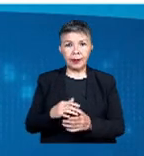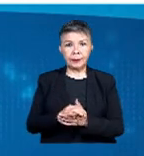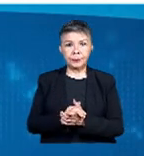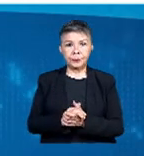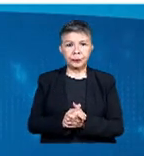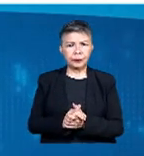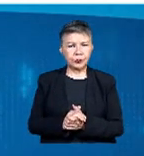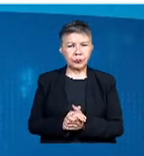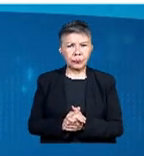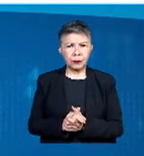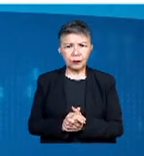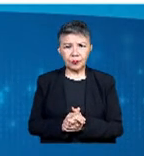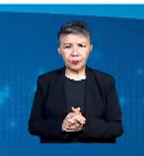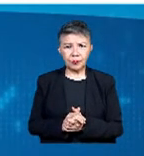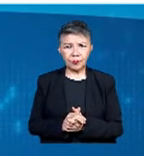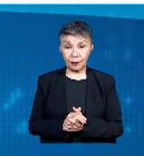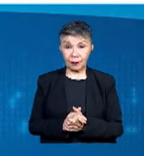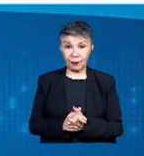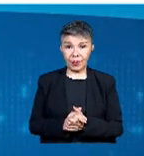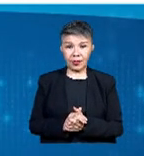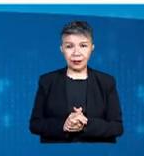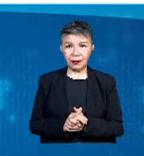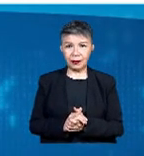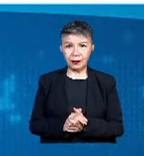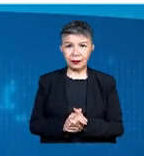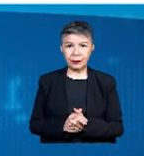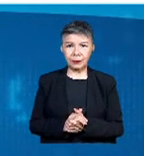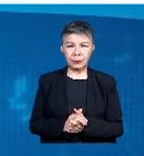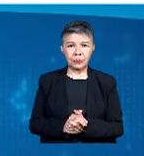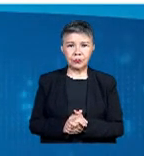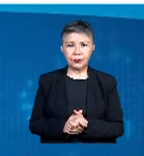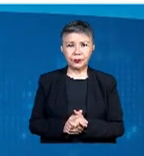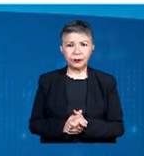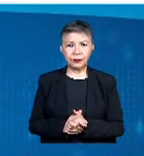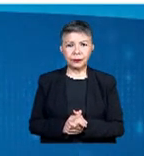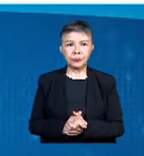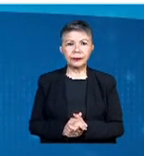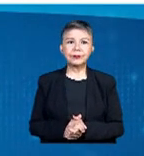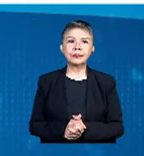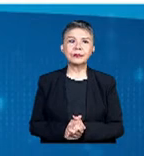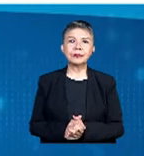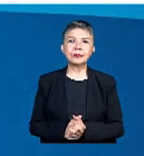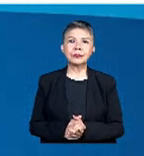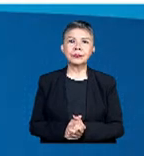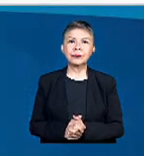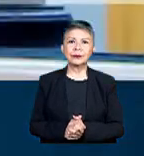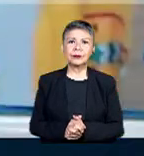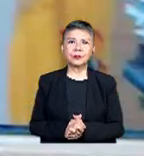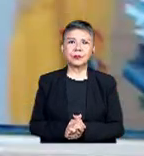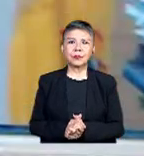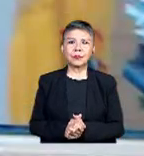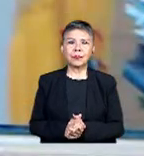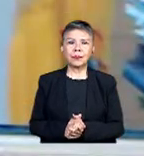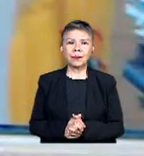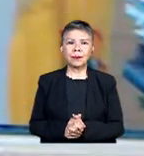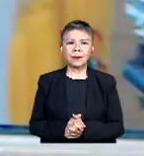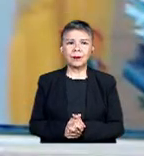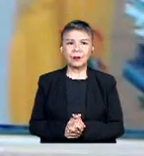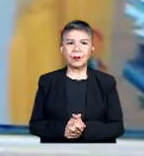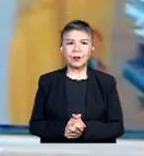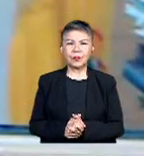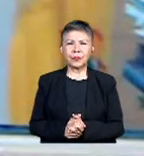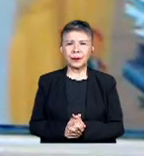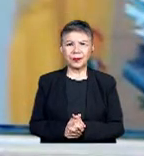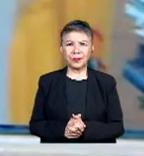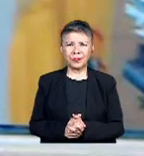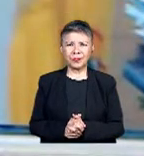Ya. Semua digital yang datang di Kota Jayapura, ada masing-masing adalah juara. Dan kita yang